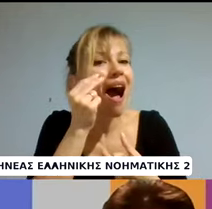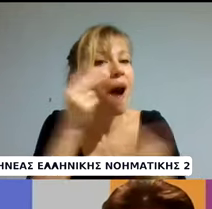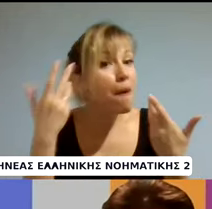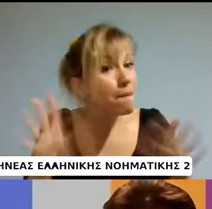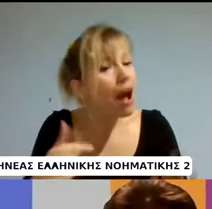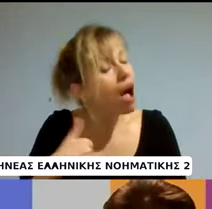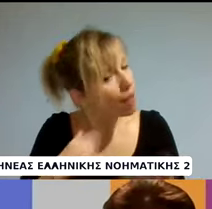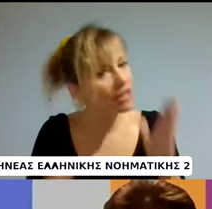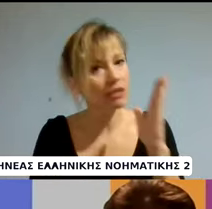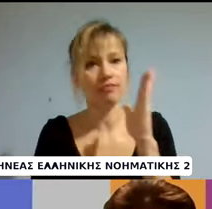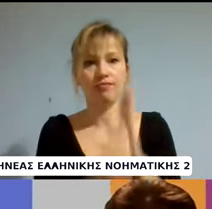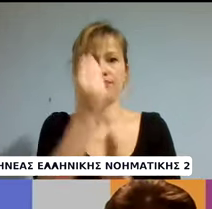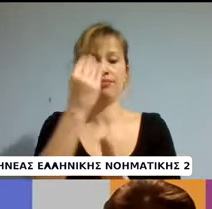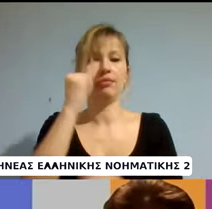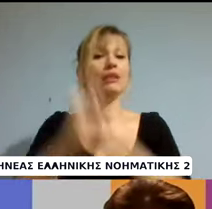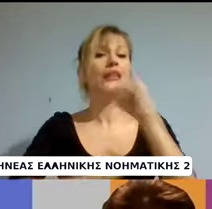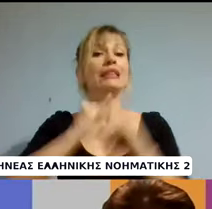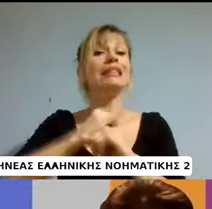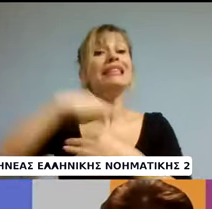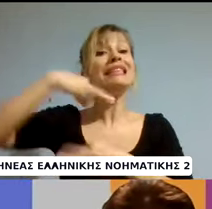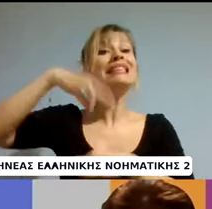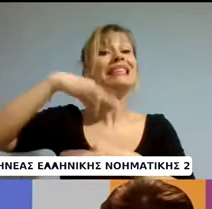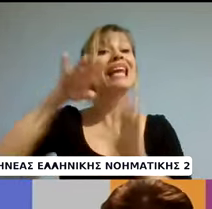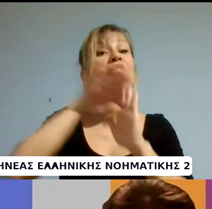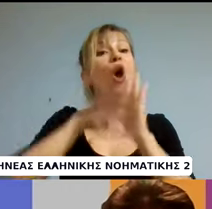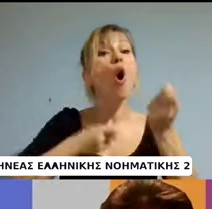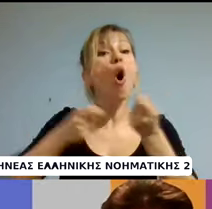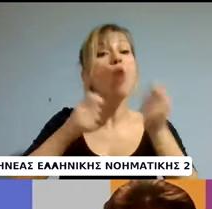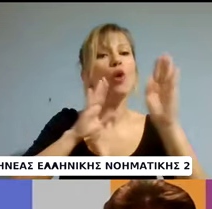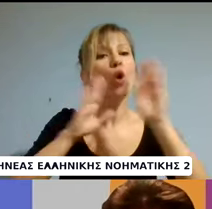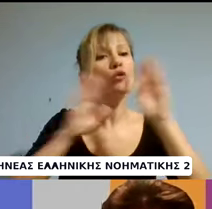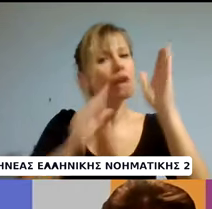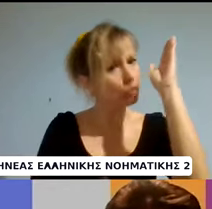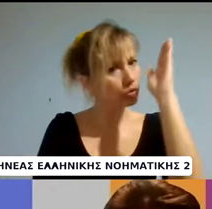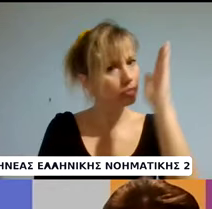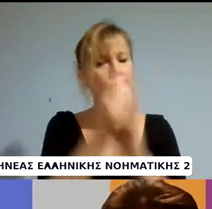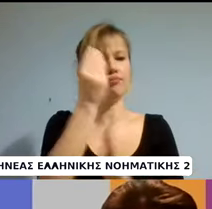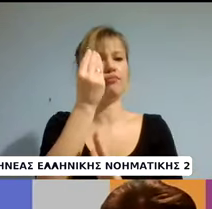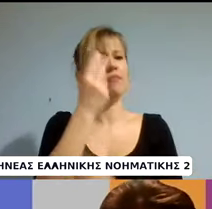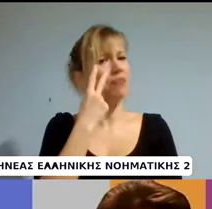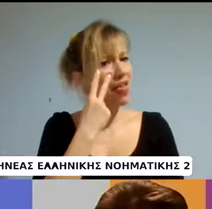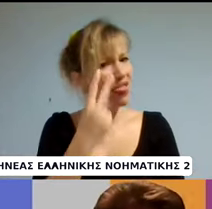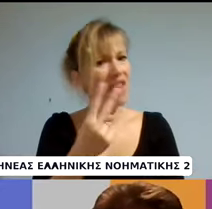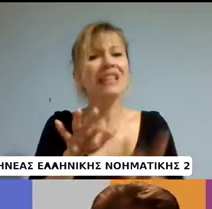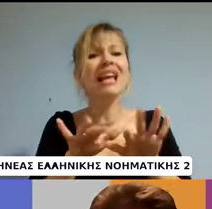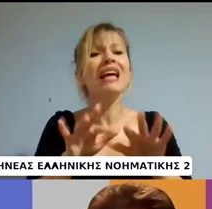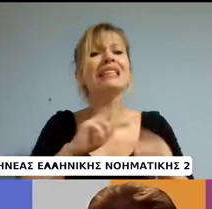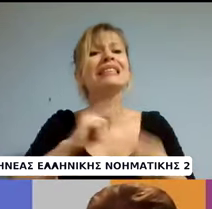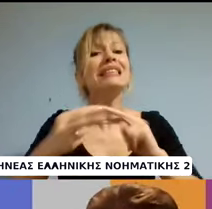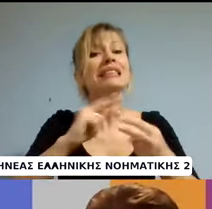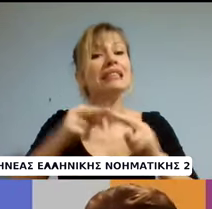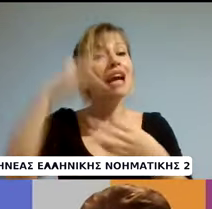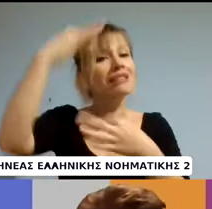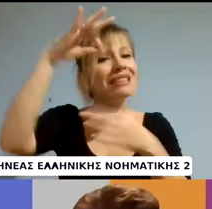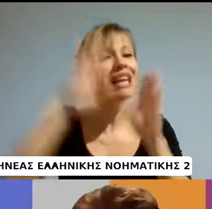Θα την ανεβάσουμε στην σελίδα του οδηγού στο Facebook, τη διεύθυνση της οποίας θα βρείτε στο chat και σας καλούμε να